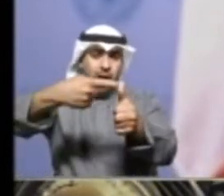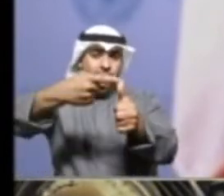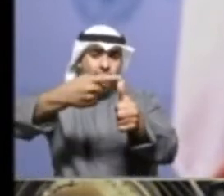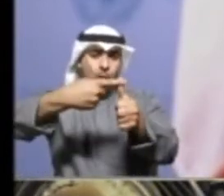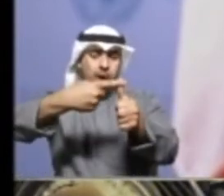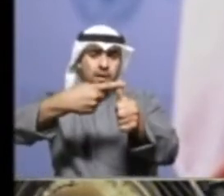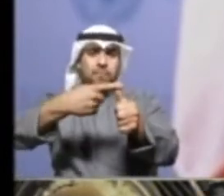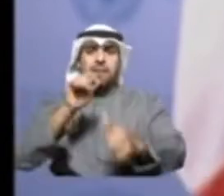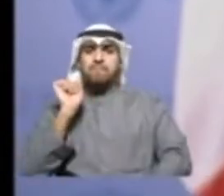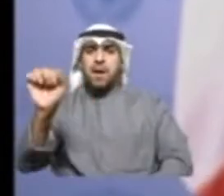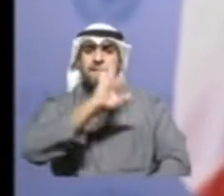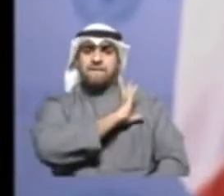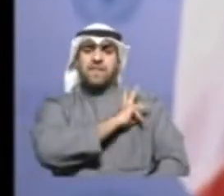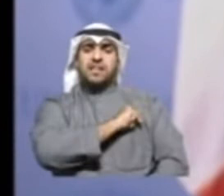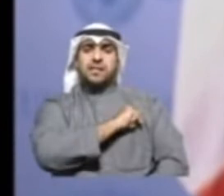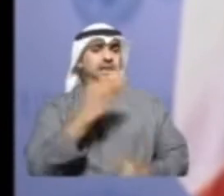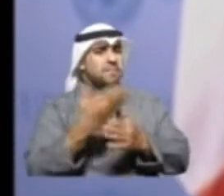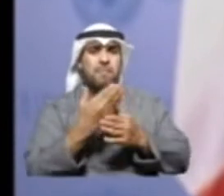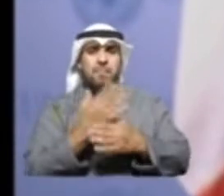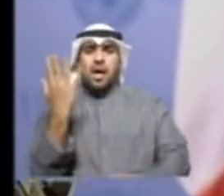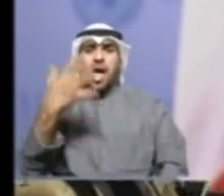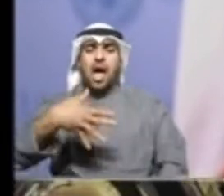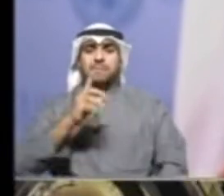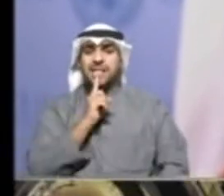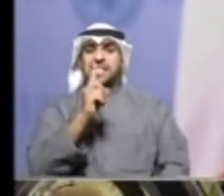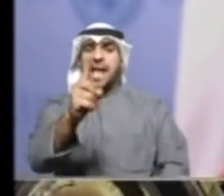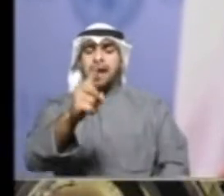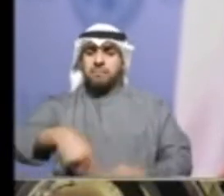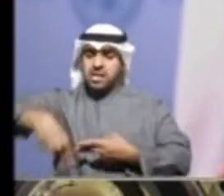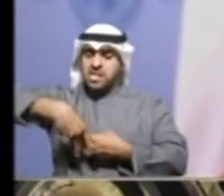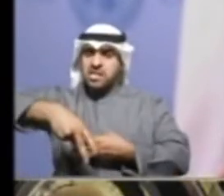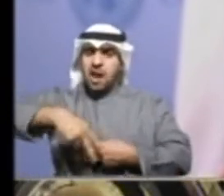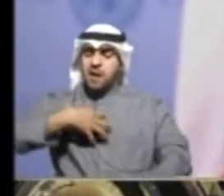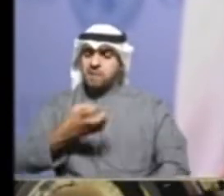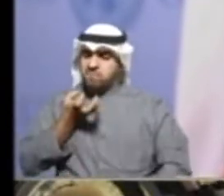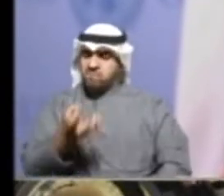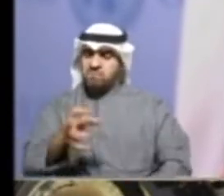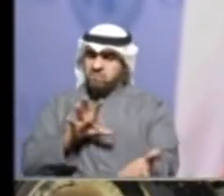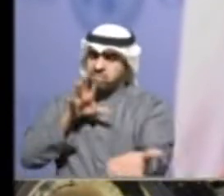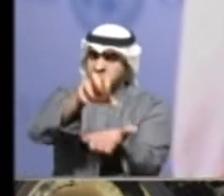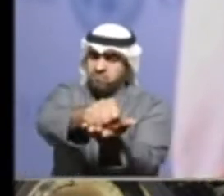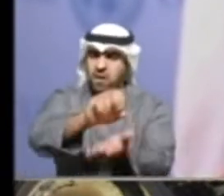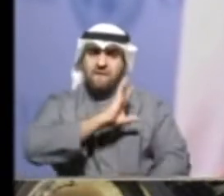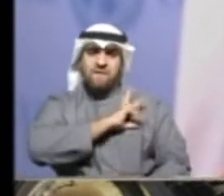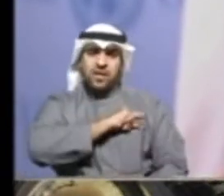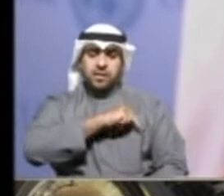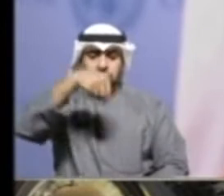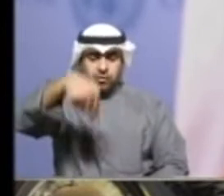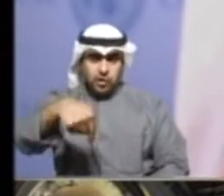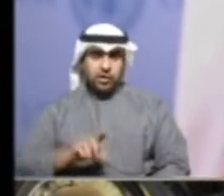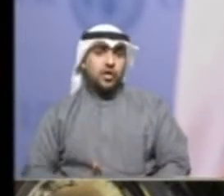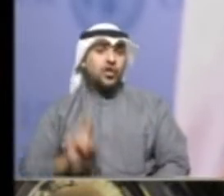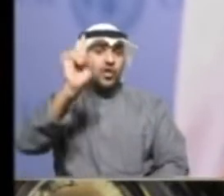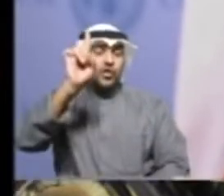القضية الفلسطينية بعد مرور 50 عام على الاحتلال الإسرائيلي، راح يكون فيه هناك أشخاص رفيعين ومستوى راح يشاركون